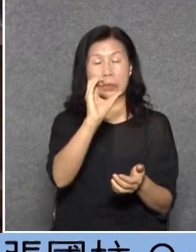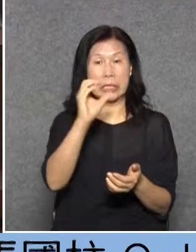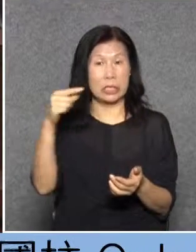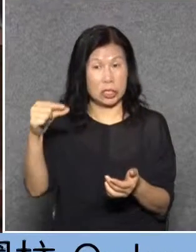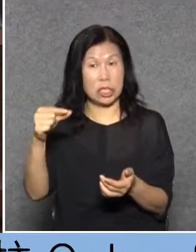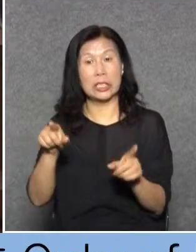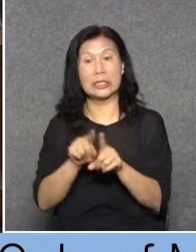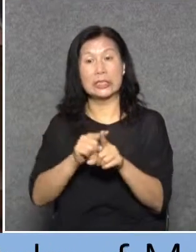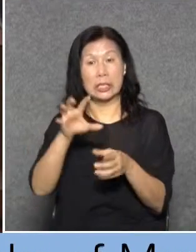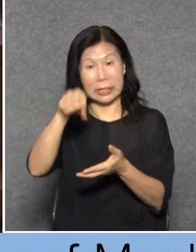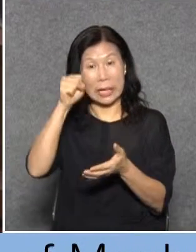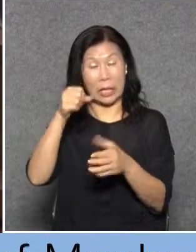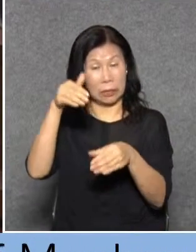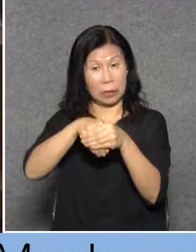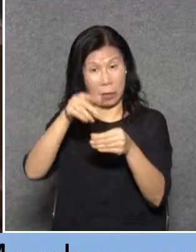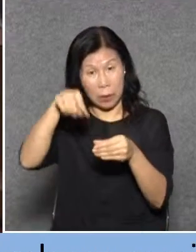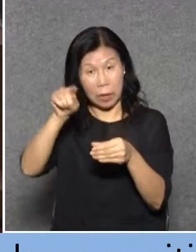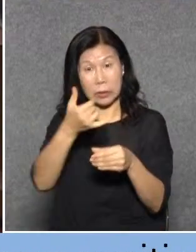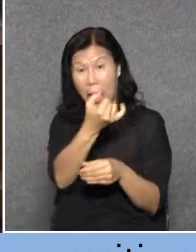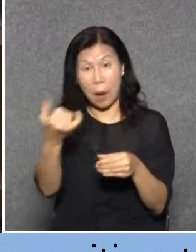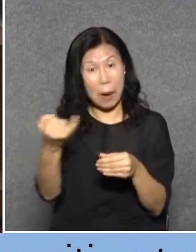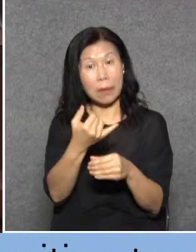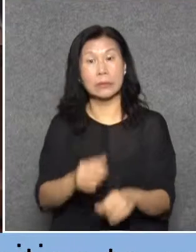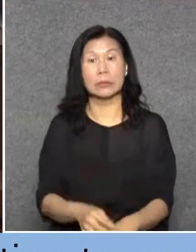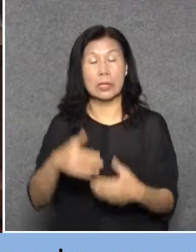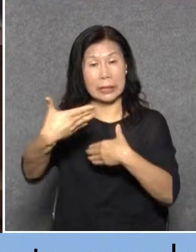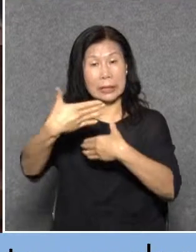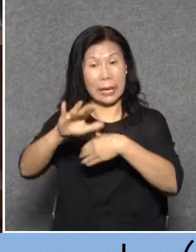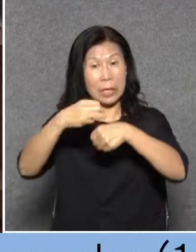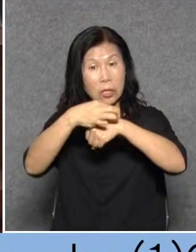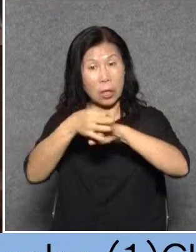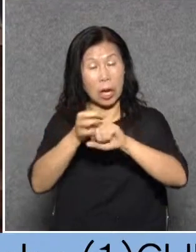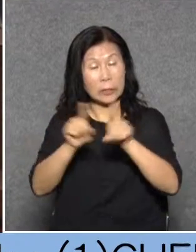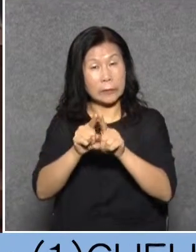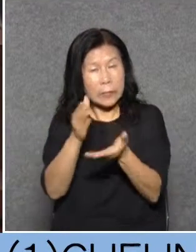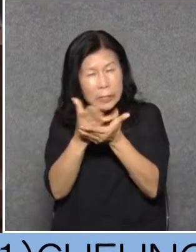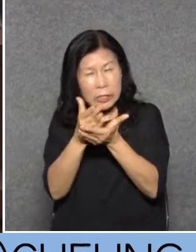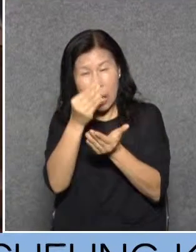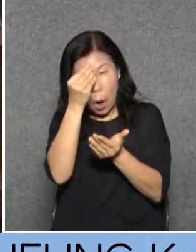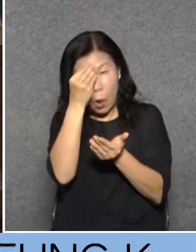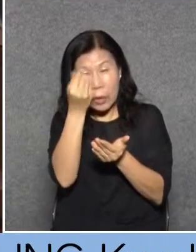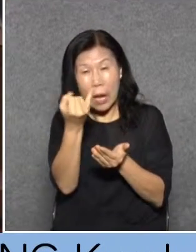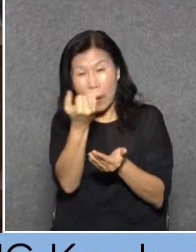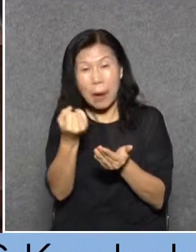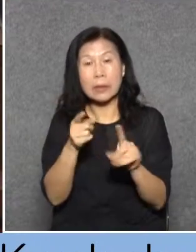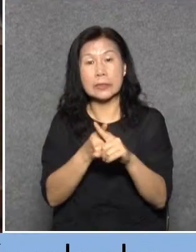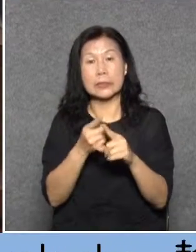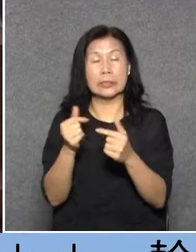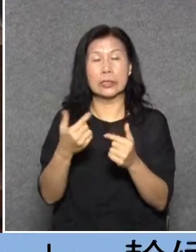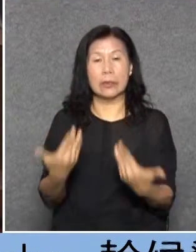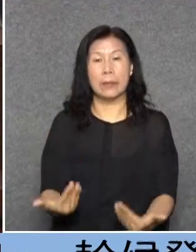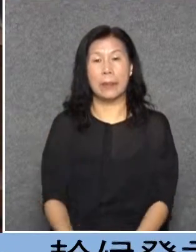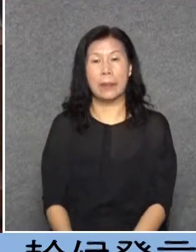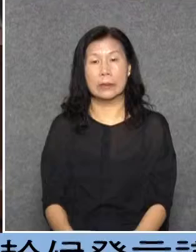究竟是不是加拿大通過之後呢，究竟是啱定唔啱呢，其他國家要不要引用呢，這個很多爭議在度嘅。而不斷呢，正如我剛才所講呢，